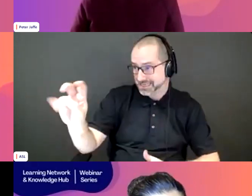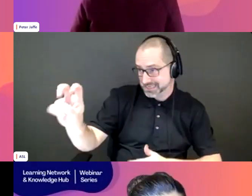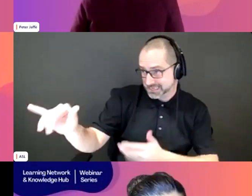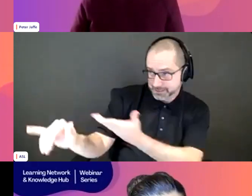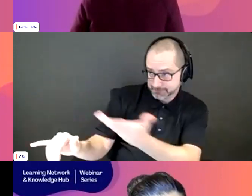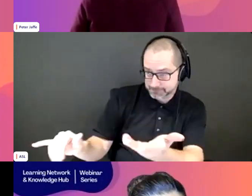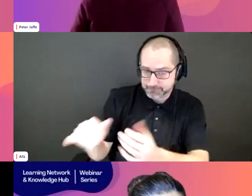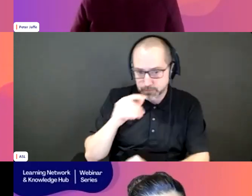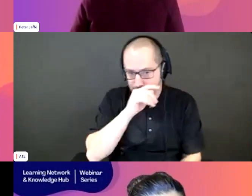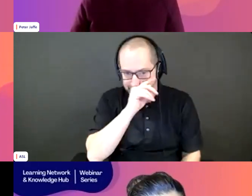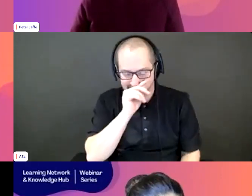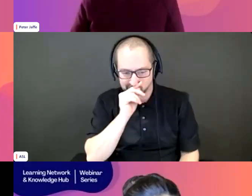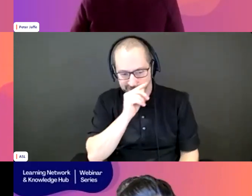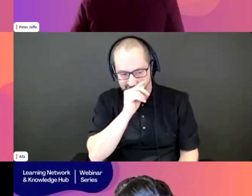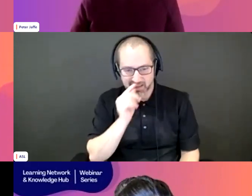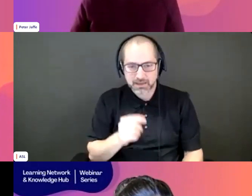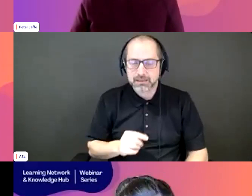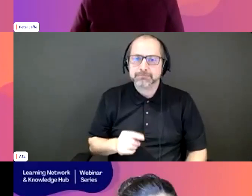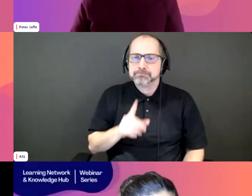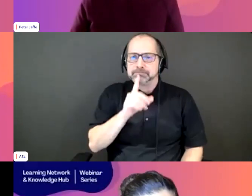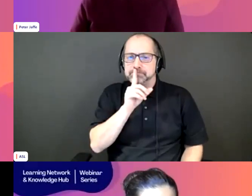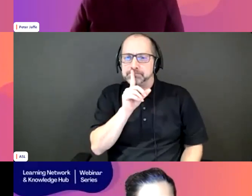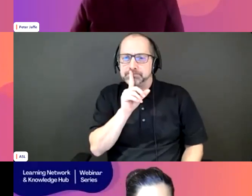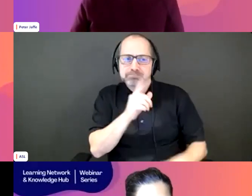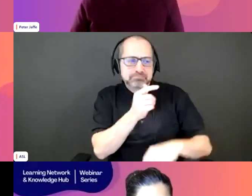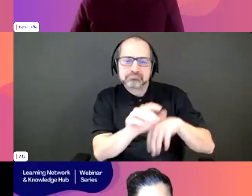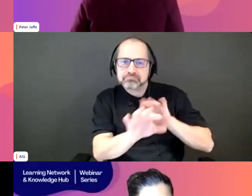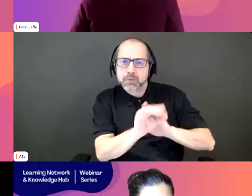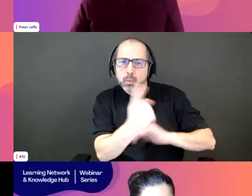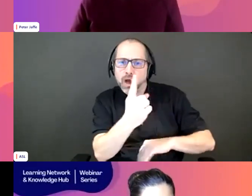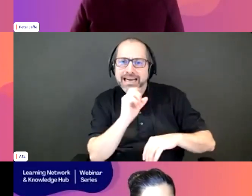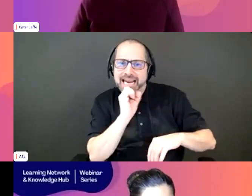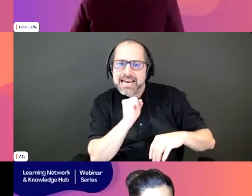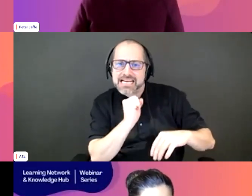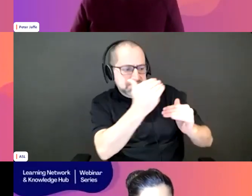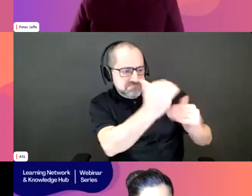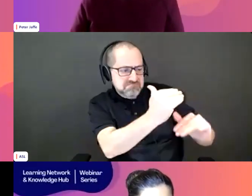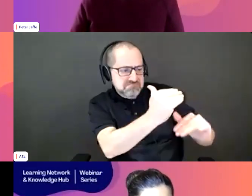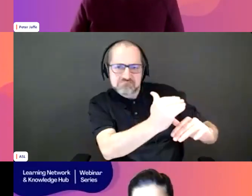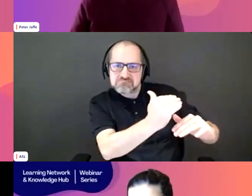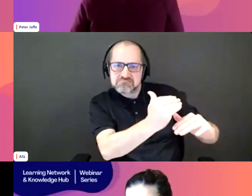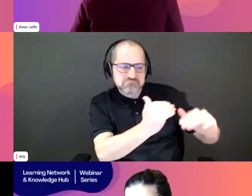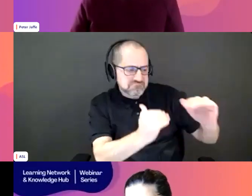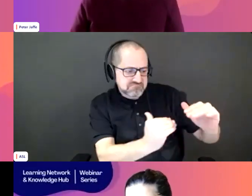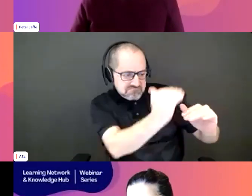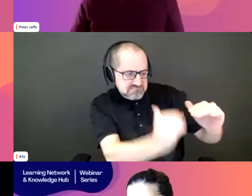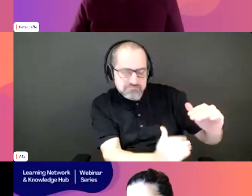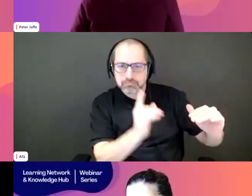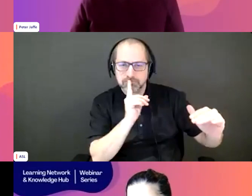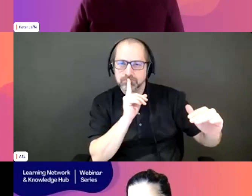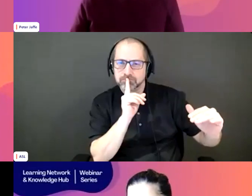commencer qu'en est-il et bien je ne crois pas qu'il faut qu'il y ait un âge prédéfini